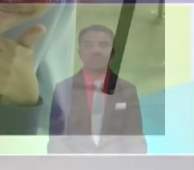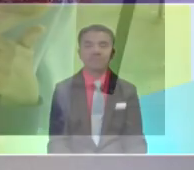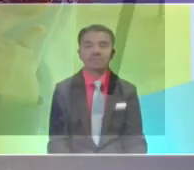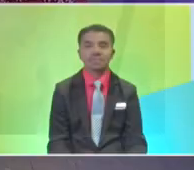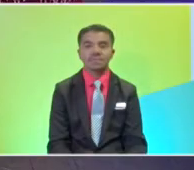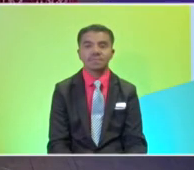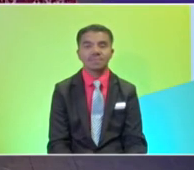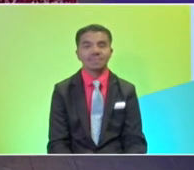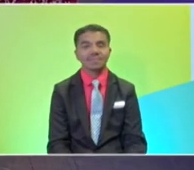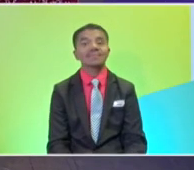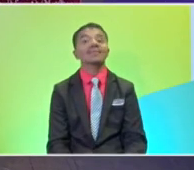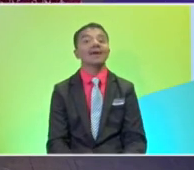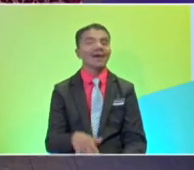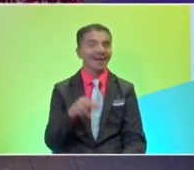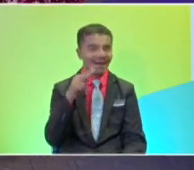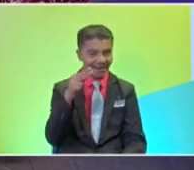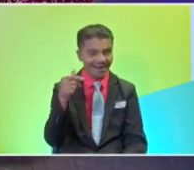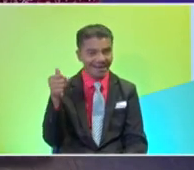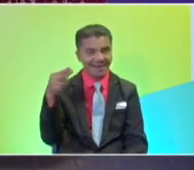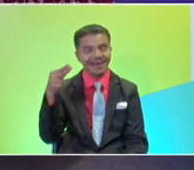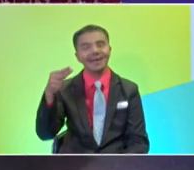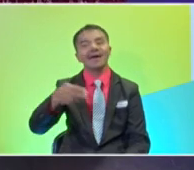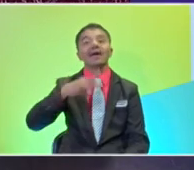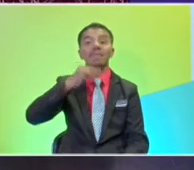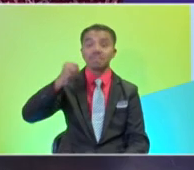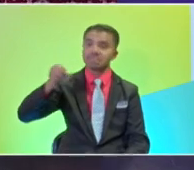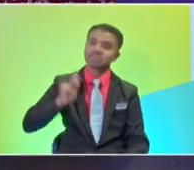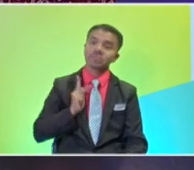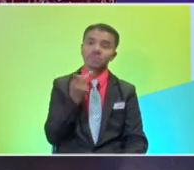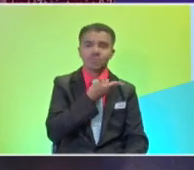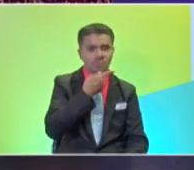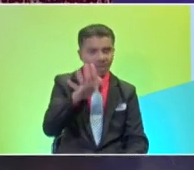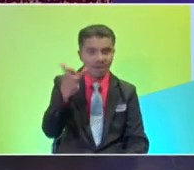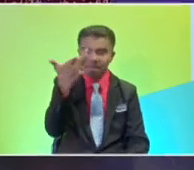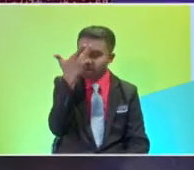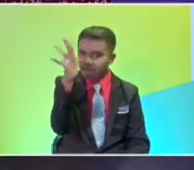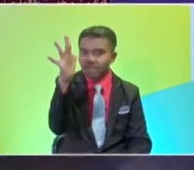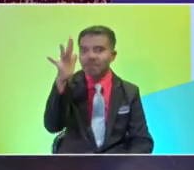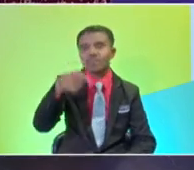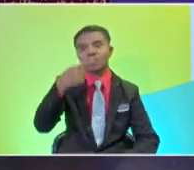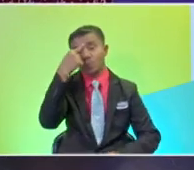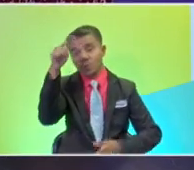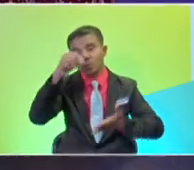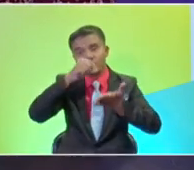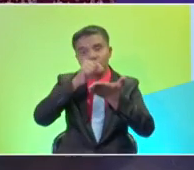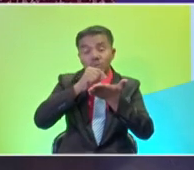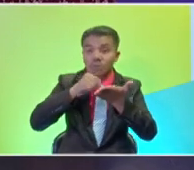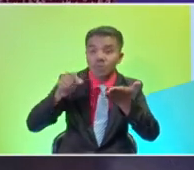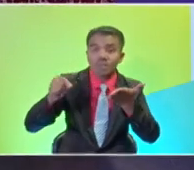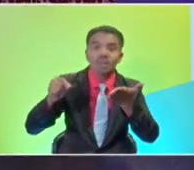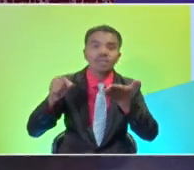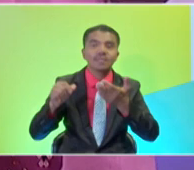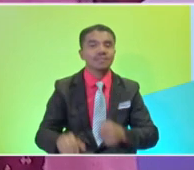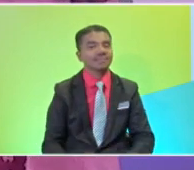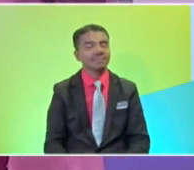rid kita pandai menulis per masallah tabarakallah Aan Na dan marhaniah mahatul alkitabah okey